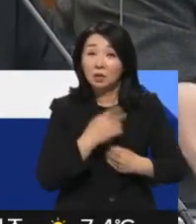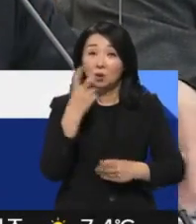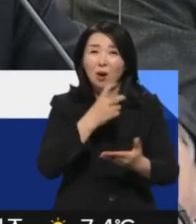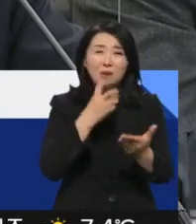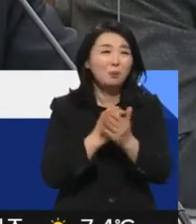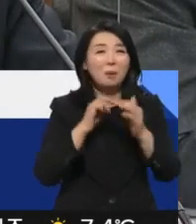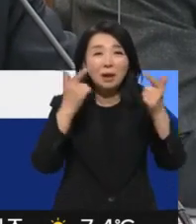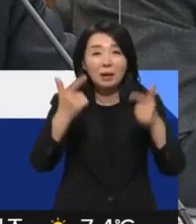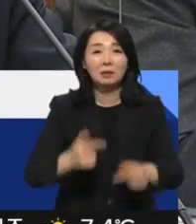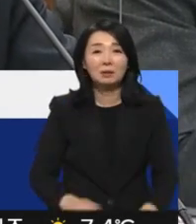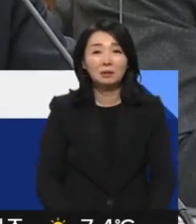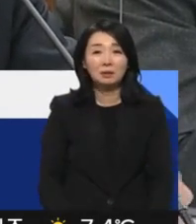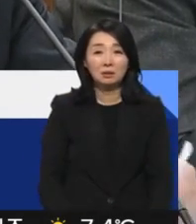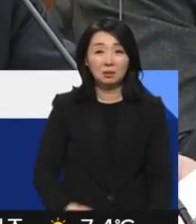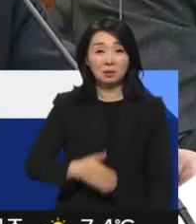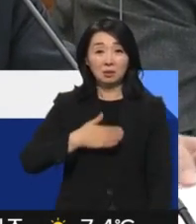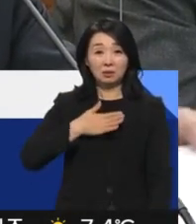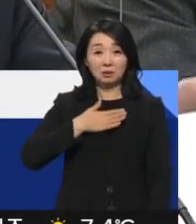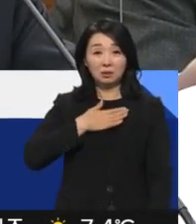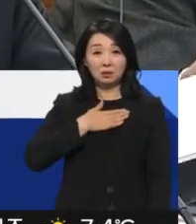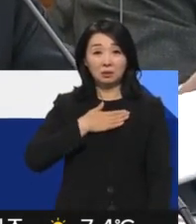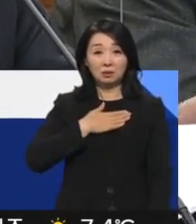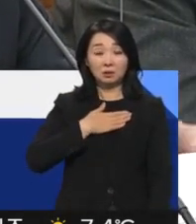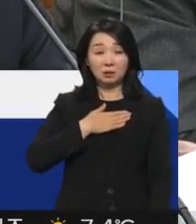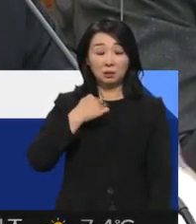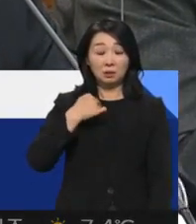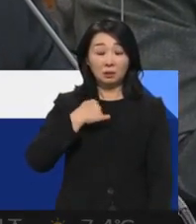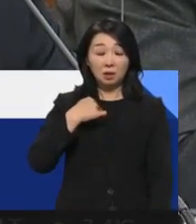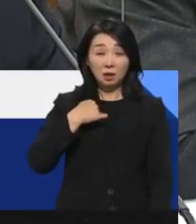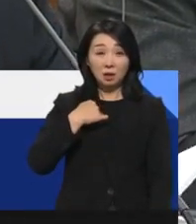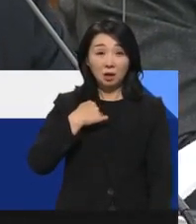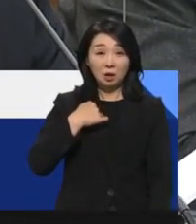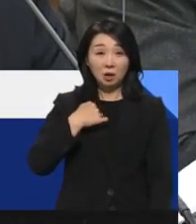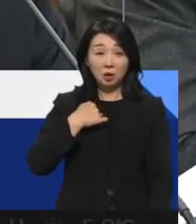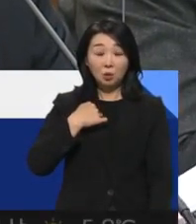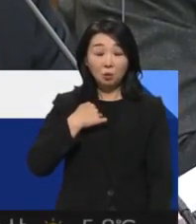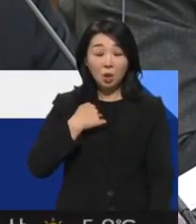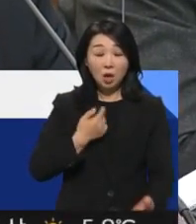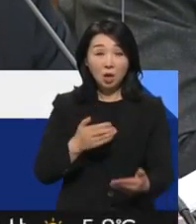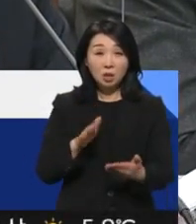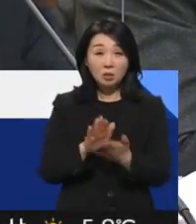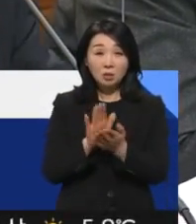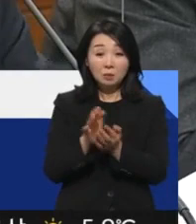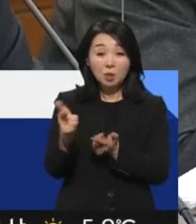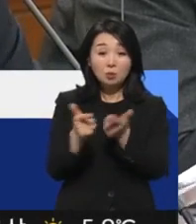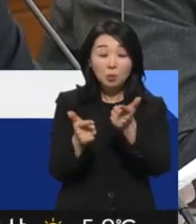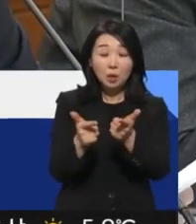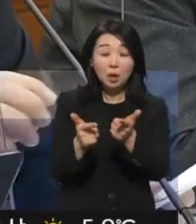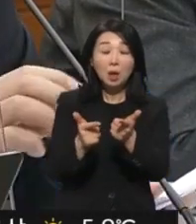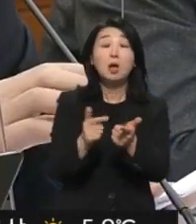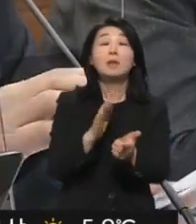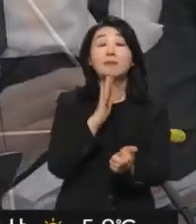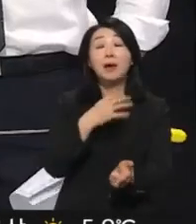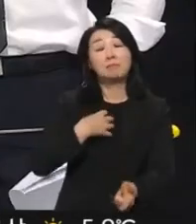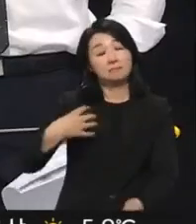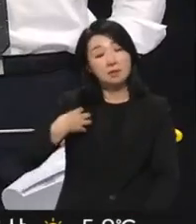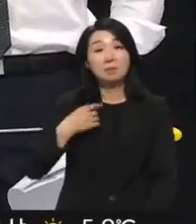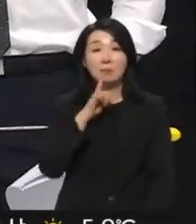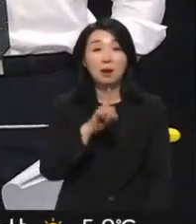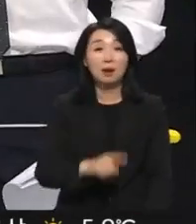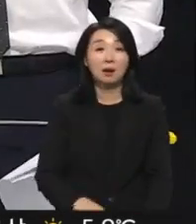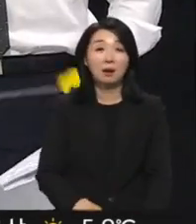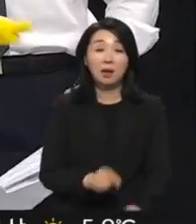게 아니잖아요. 예, 저는 제가 실무적인 선에서의 컨트롤타워라고 생각합니다.